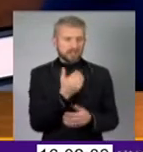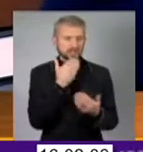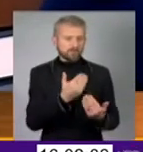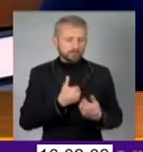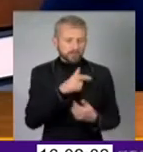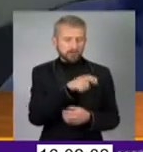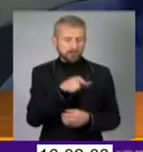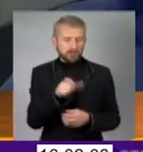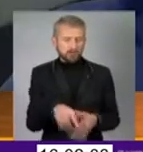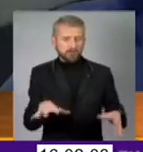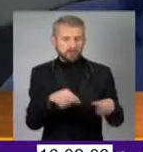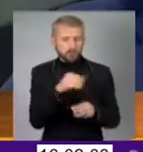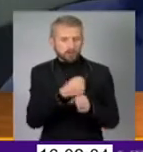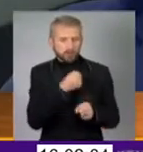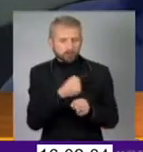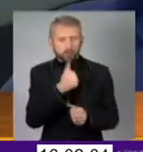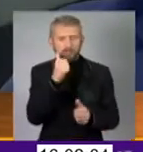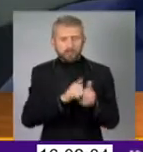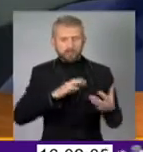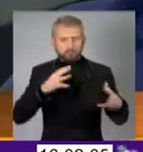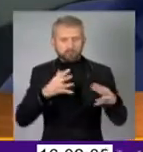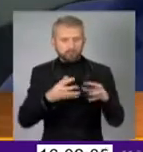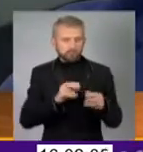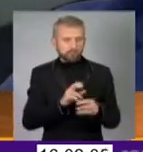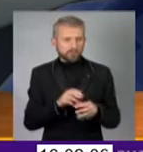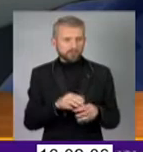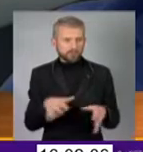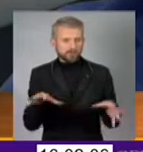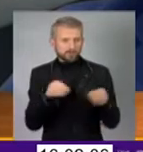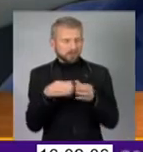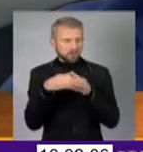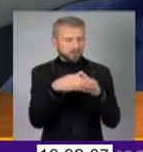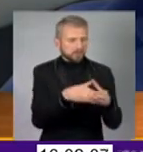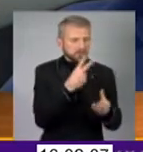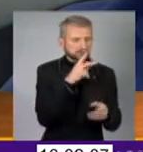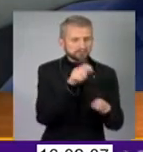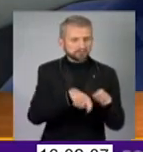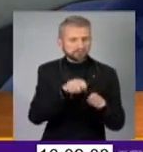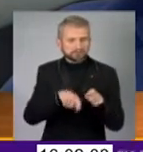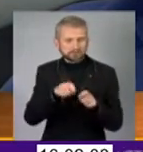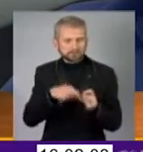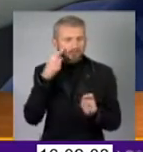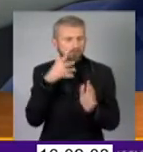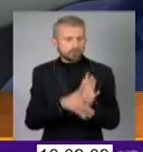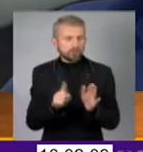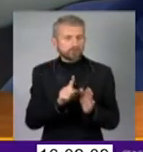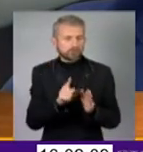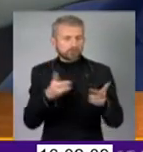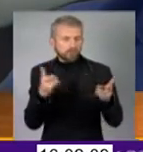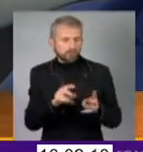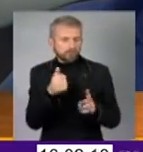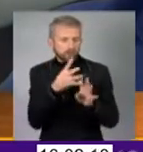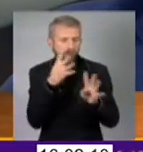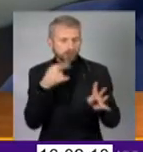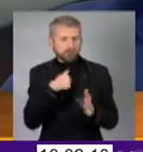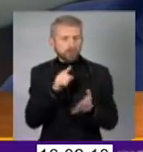спільному опрацюванні дуже часто ми спільно виходимо на ті об'єкти, спільно інспектуємо, розуміємо для себе, що саме пріоритеті є, тому що